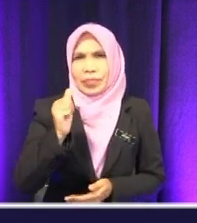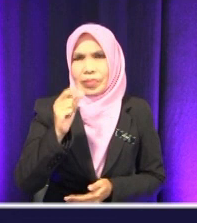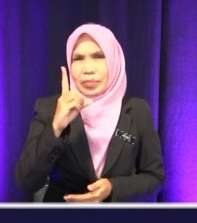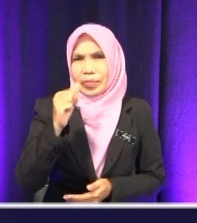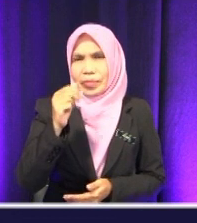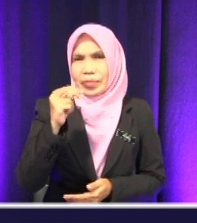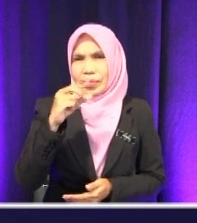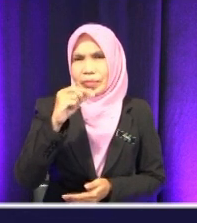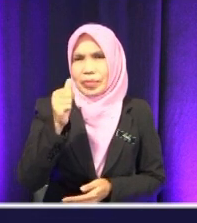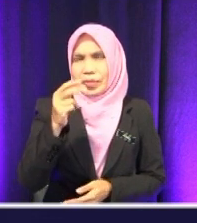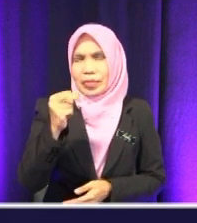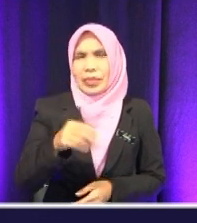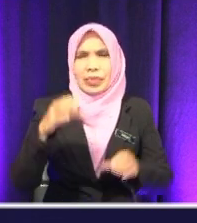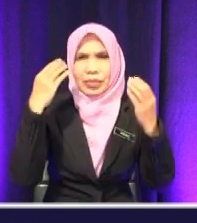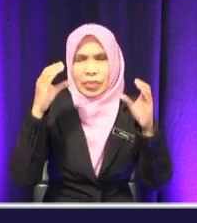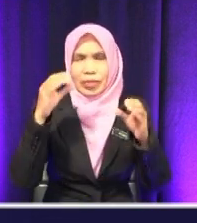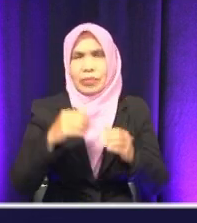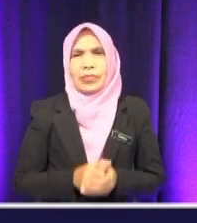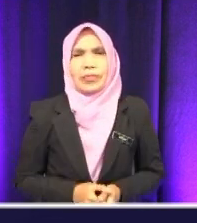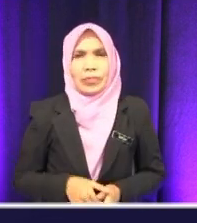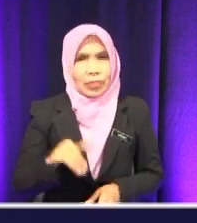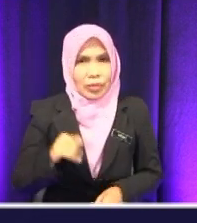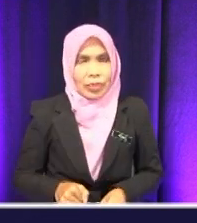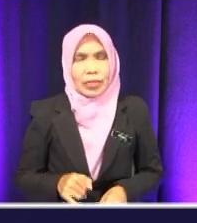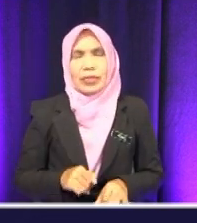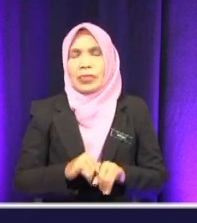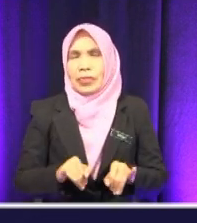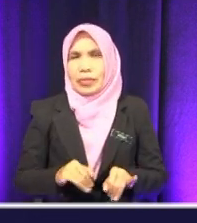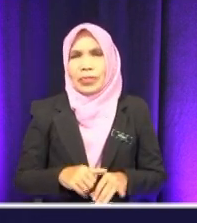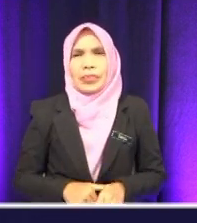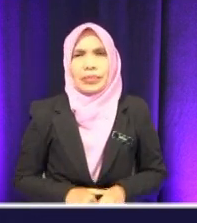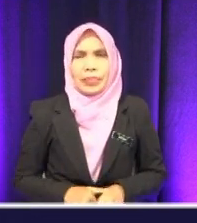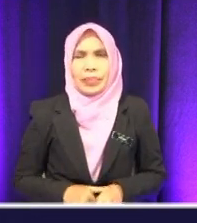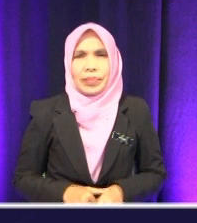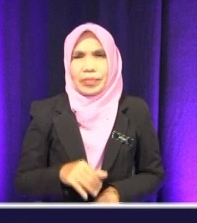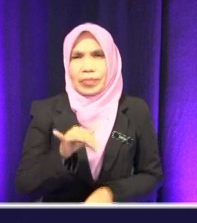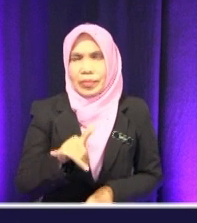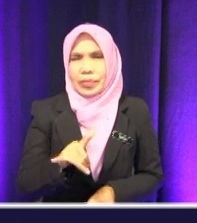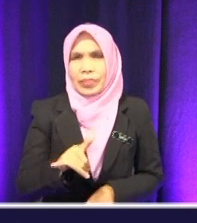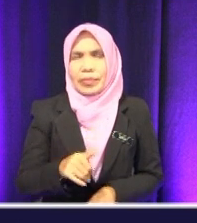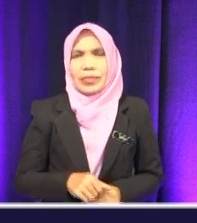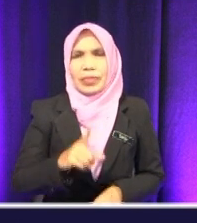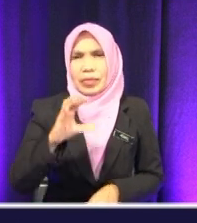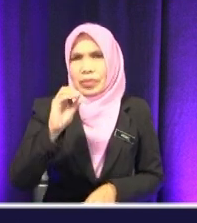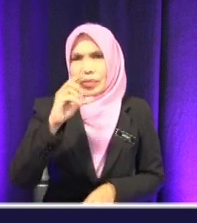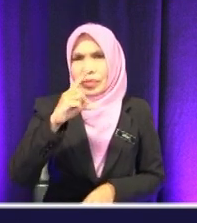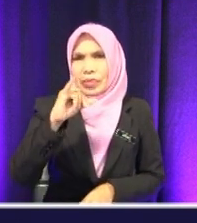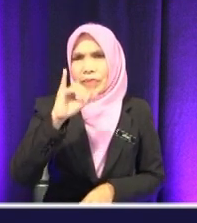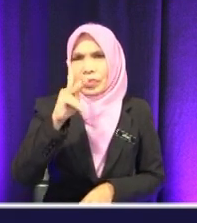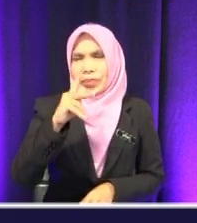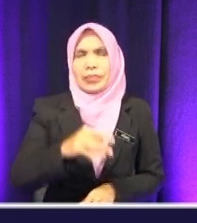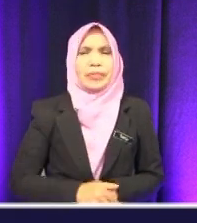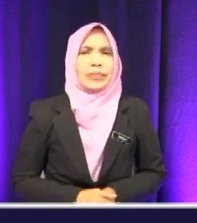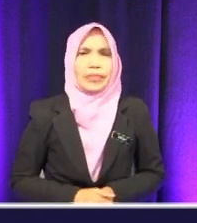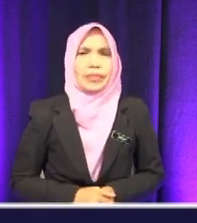bagi cadangan yang sesuai yang Loji ya untuk untuk jarak ini gitu biasanya kita lebih kepada kos sumber dan mase